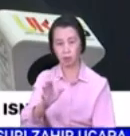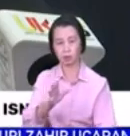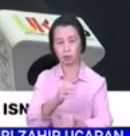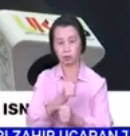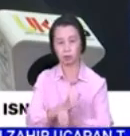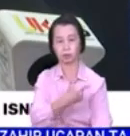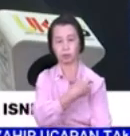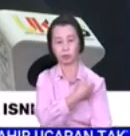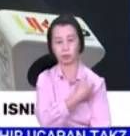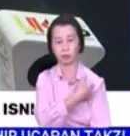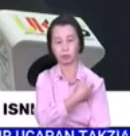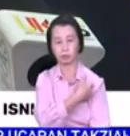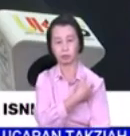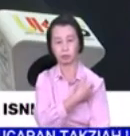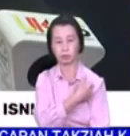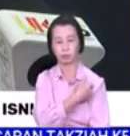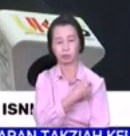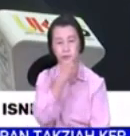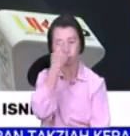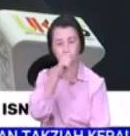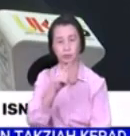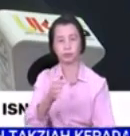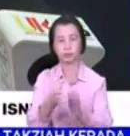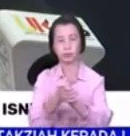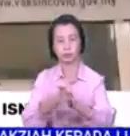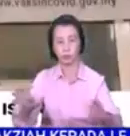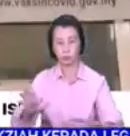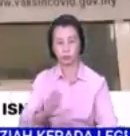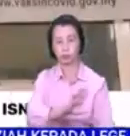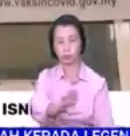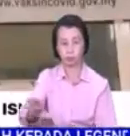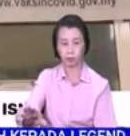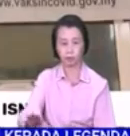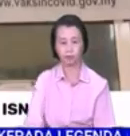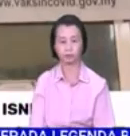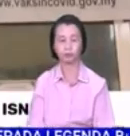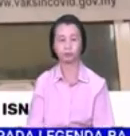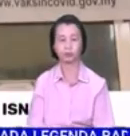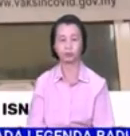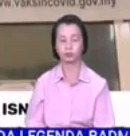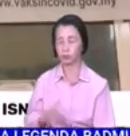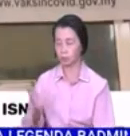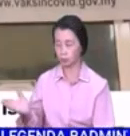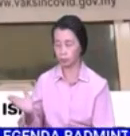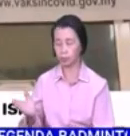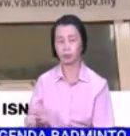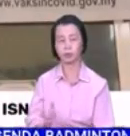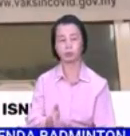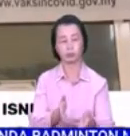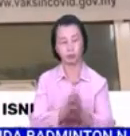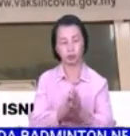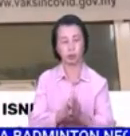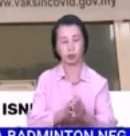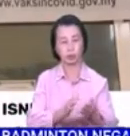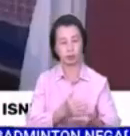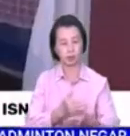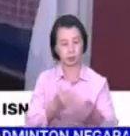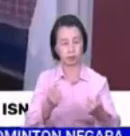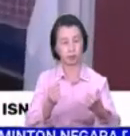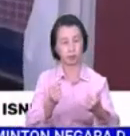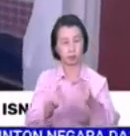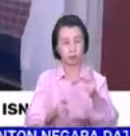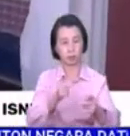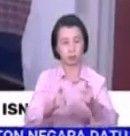menerima vaccination ini demi untuk keselamatan mereka. Selain itu, beliau juga meminta anak-anak dalam komuniti